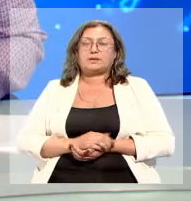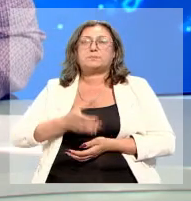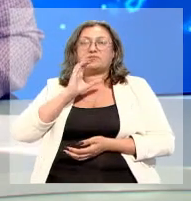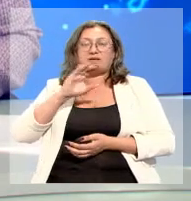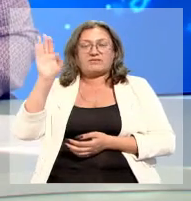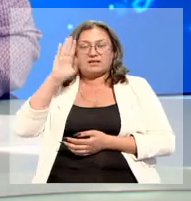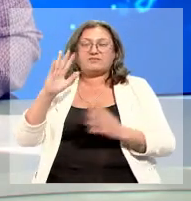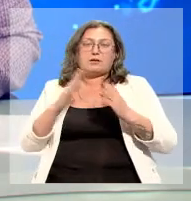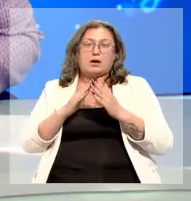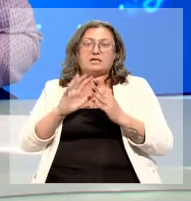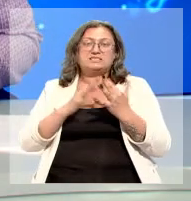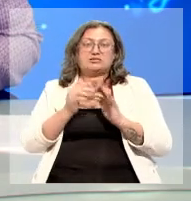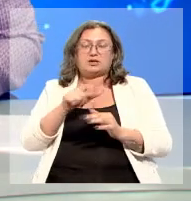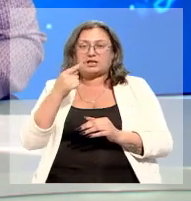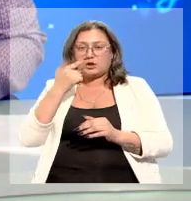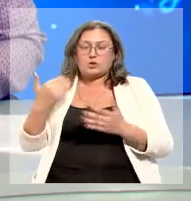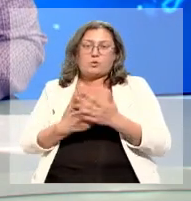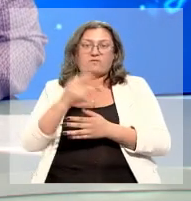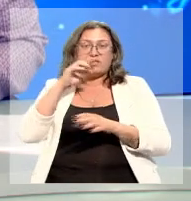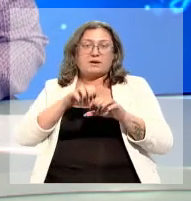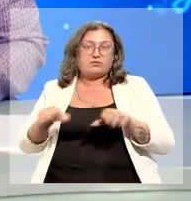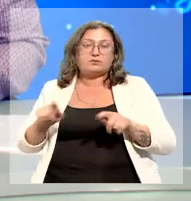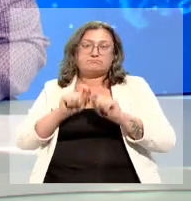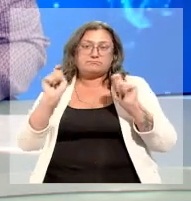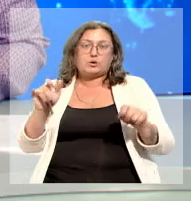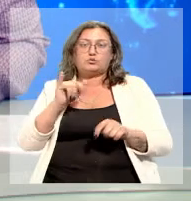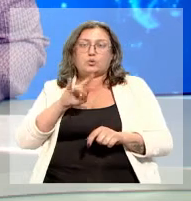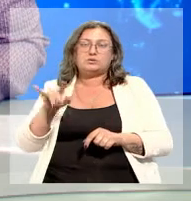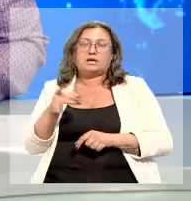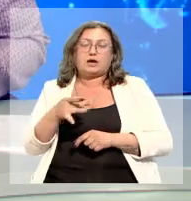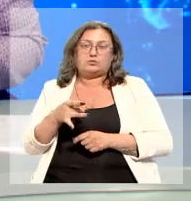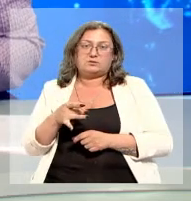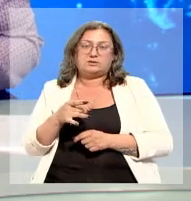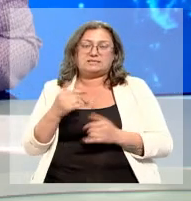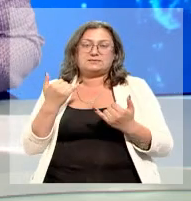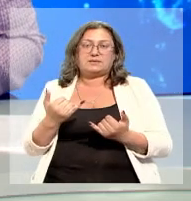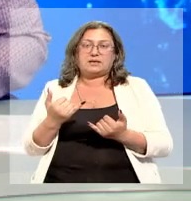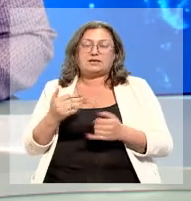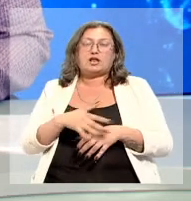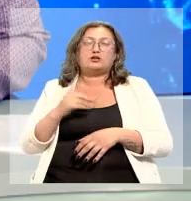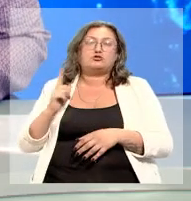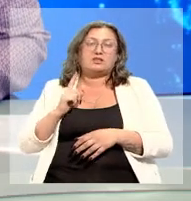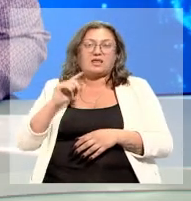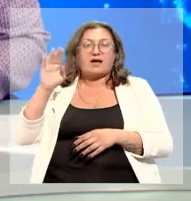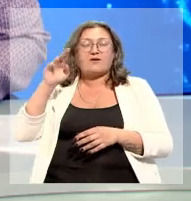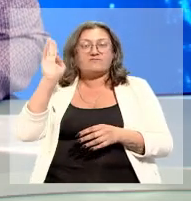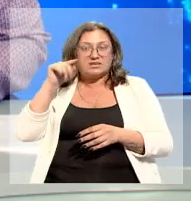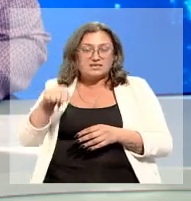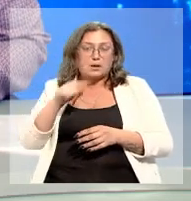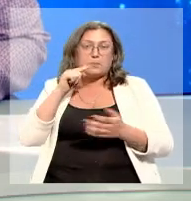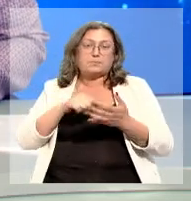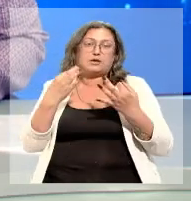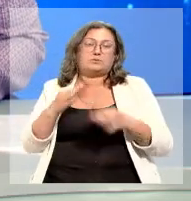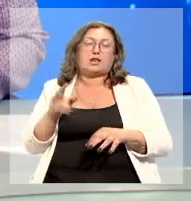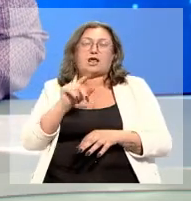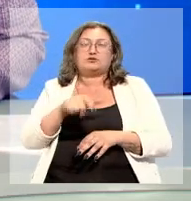Питьевая вода в домах сельчан. Накануне новый водопровод запустили в Узункольском районе. Теперь долгожданное благо цивилизации стало доступно